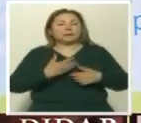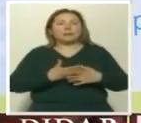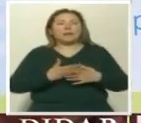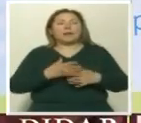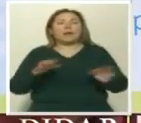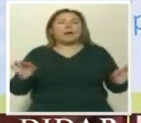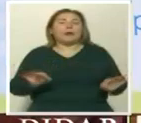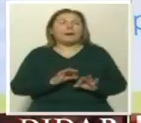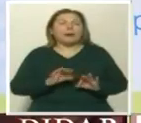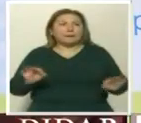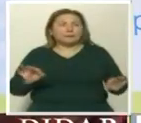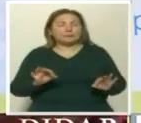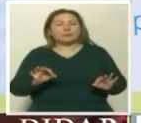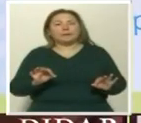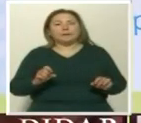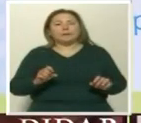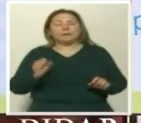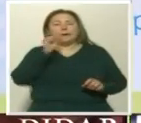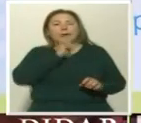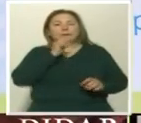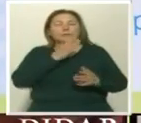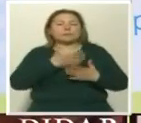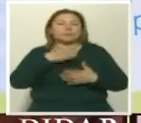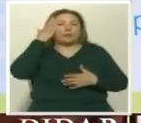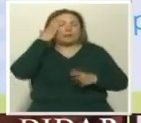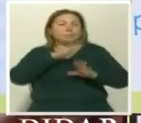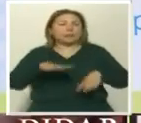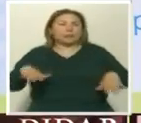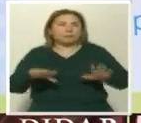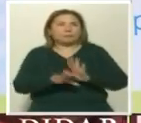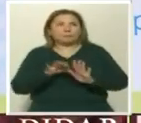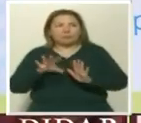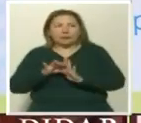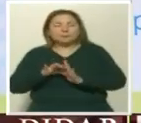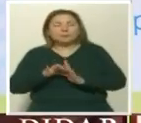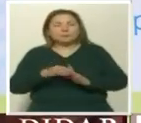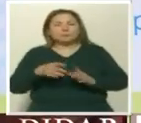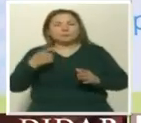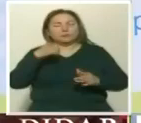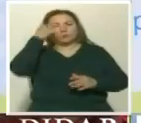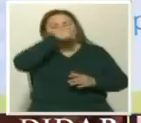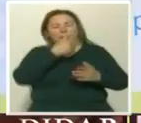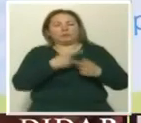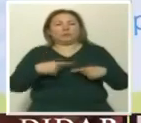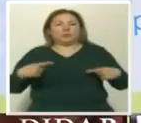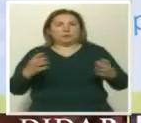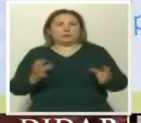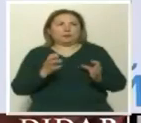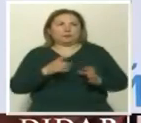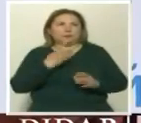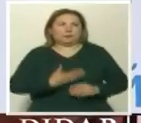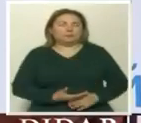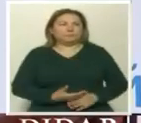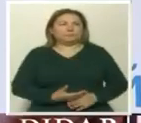бастаймыз. Сол ән айтқан балалардың ішінен де біз талантты балаларды өзімізбен бірге жылдың ішінде әртүрлі сахналарға шығаратын